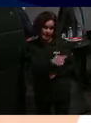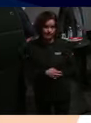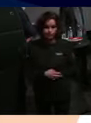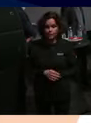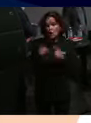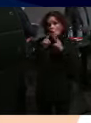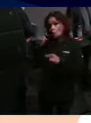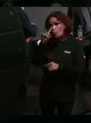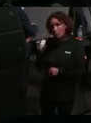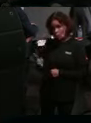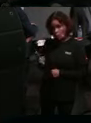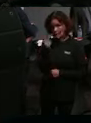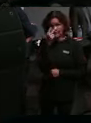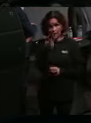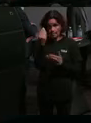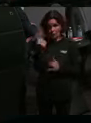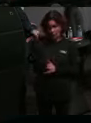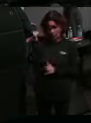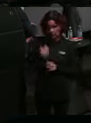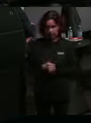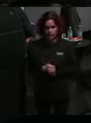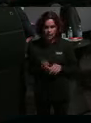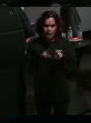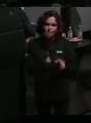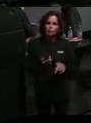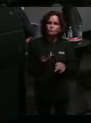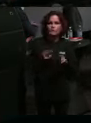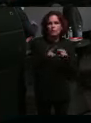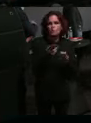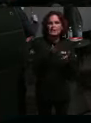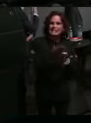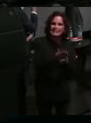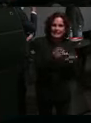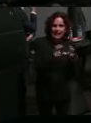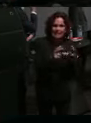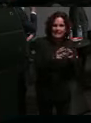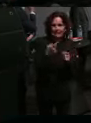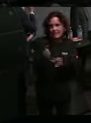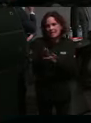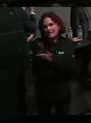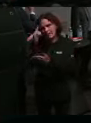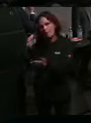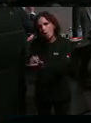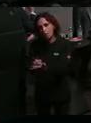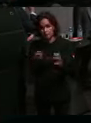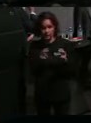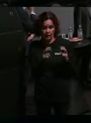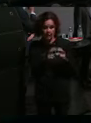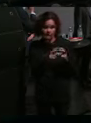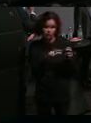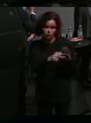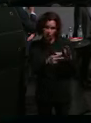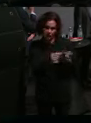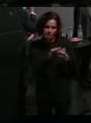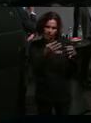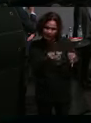råd nummer 2, som dere ser bak meg her, bruk riktig energibærer til riktig formål. I et energisystem så har vi mange ting vi